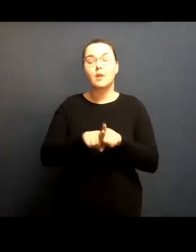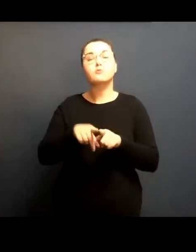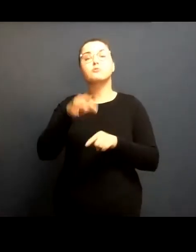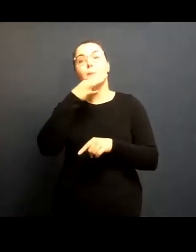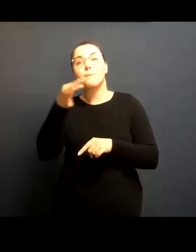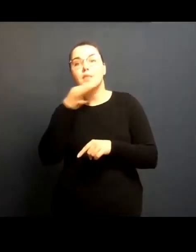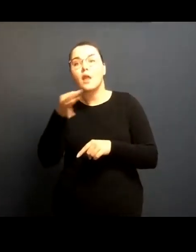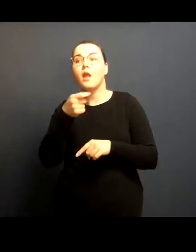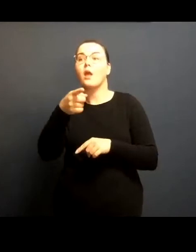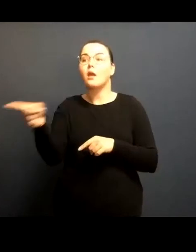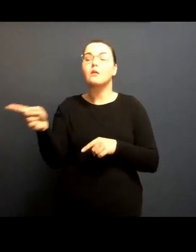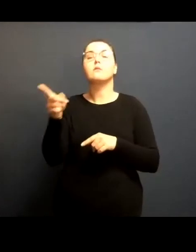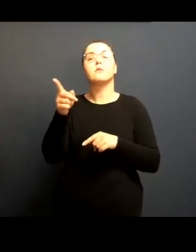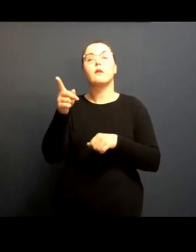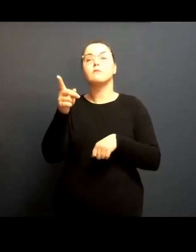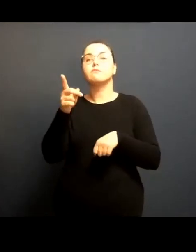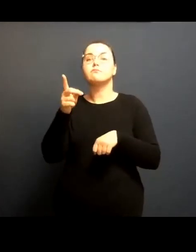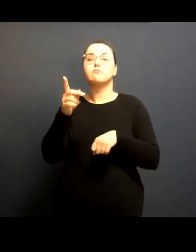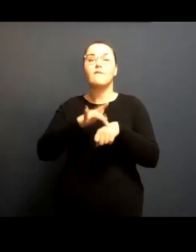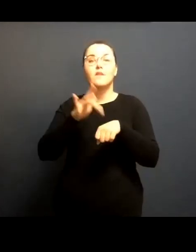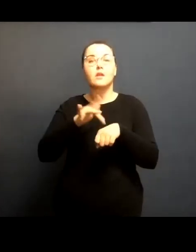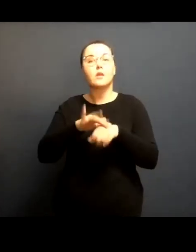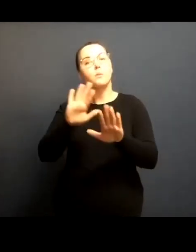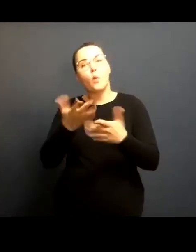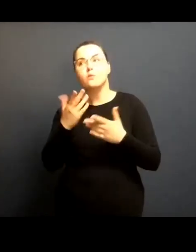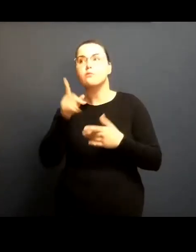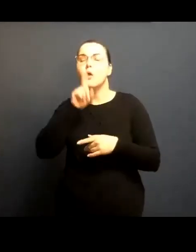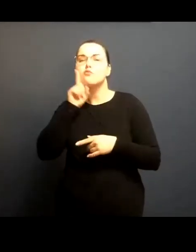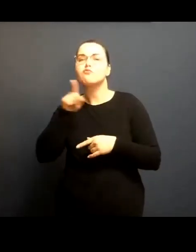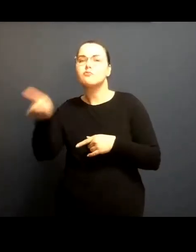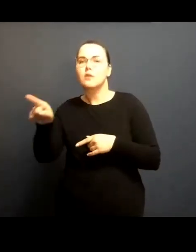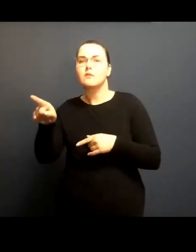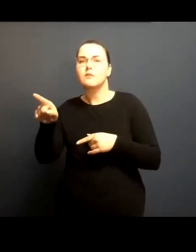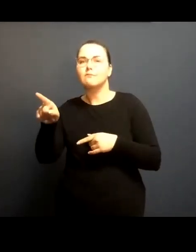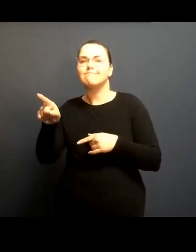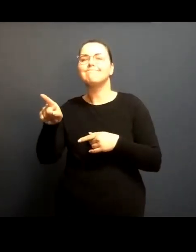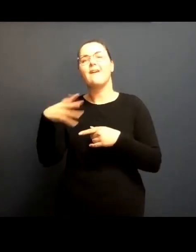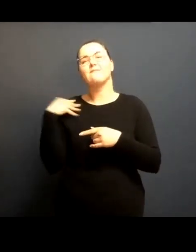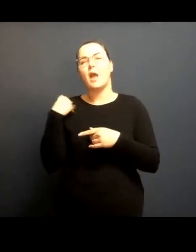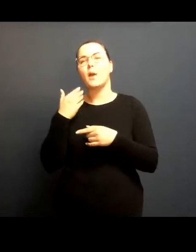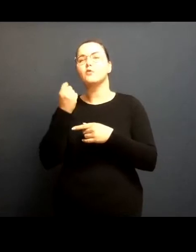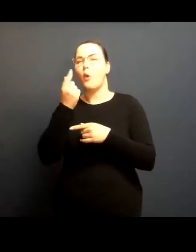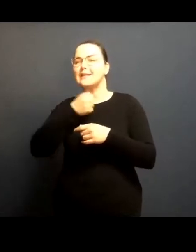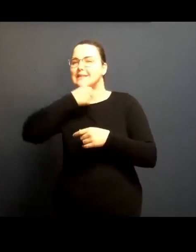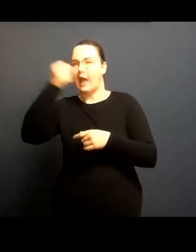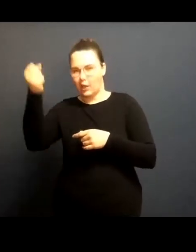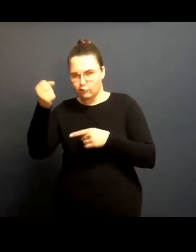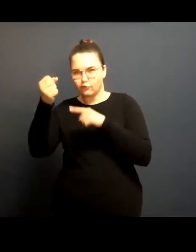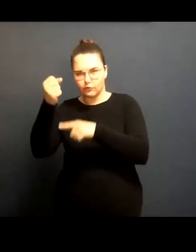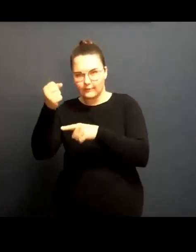62. roku życia u mężczyzn, u kobiet po 56. Zobaczcie, znowu jest ten efekt